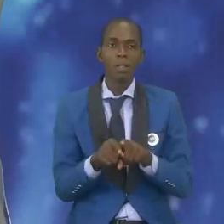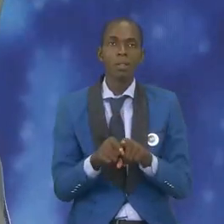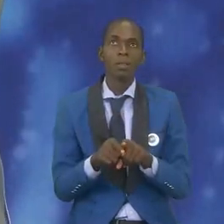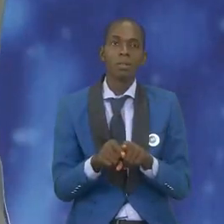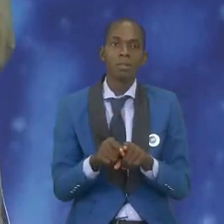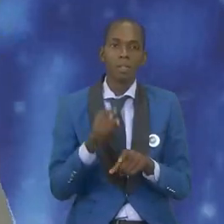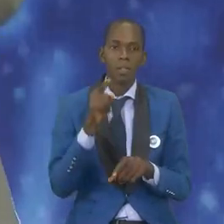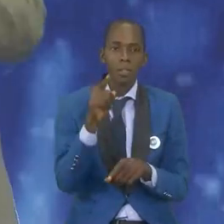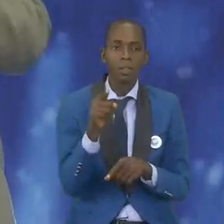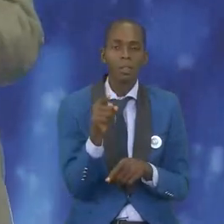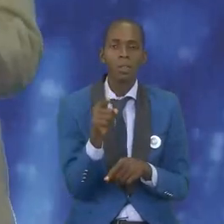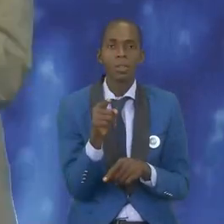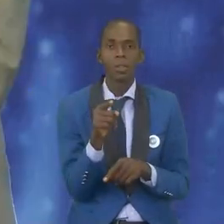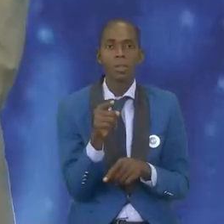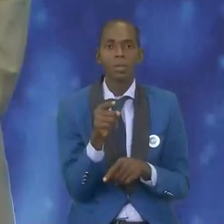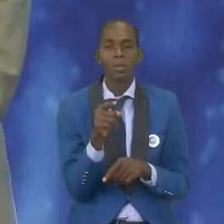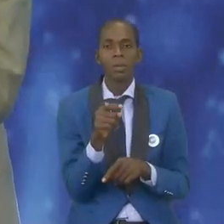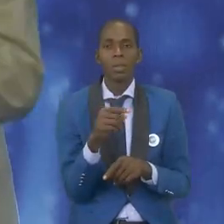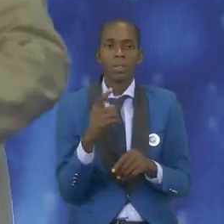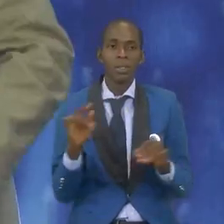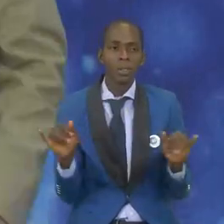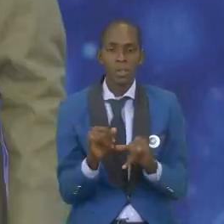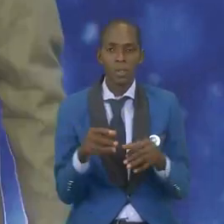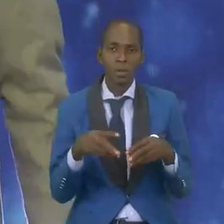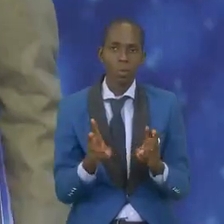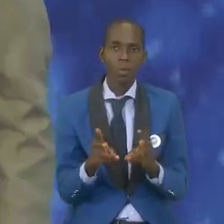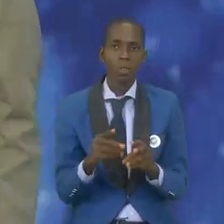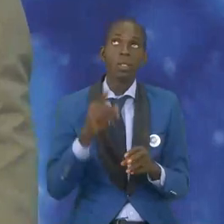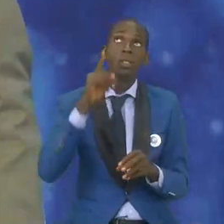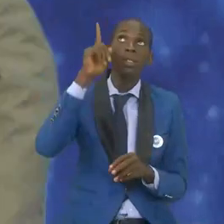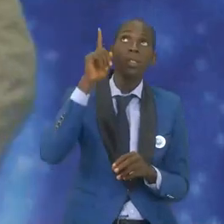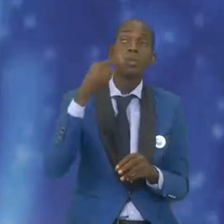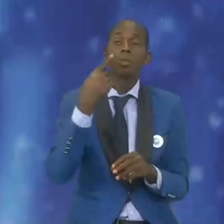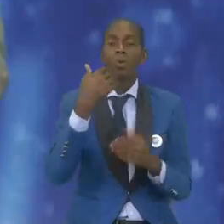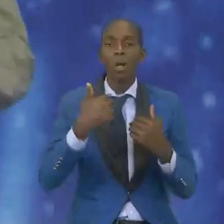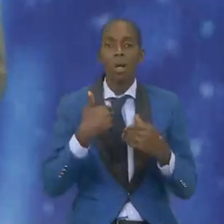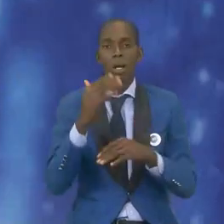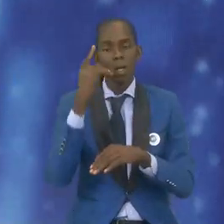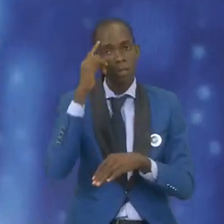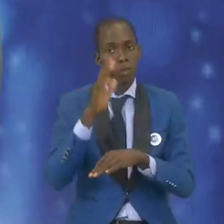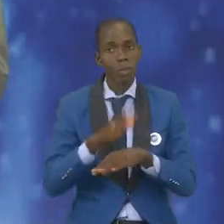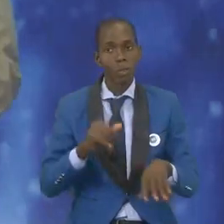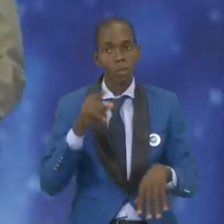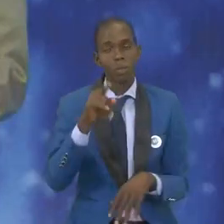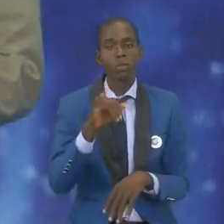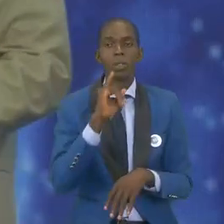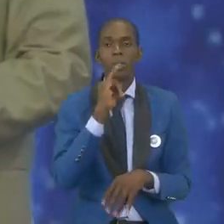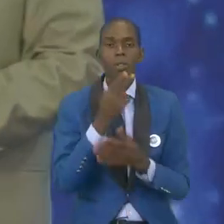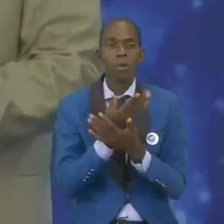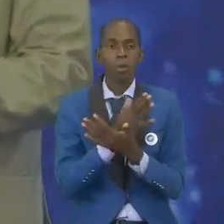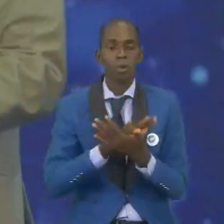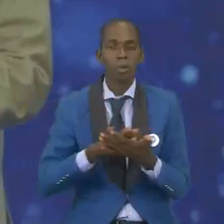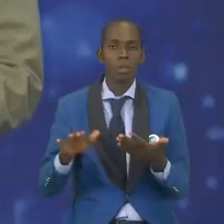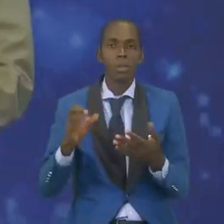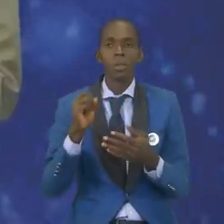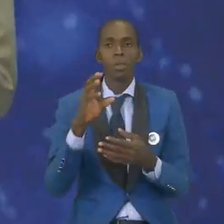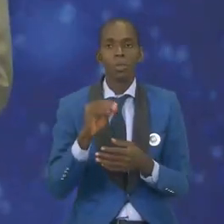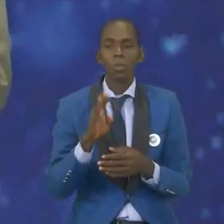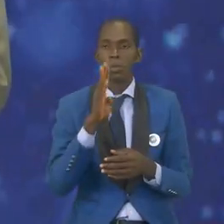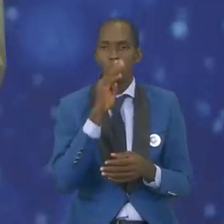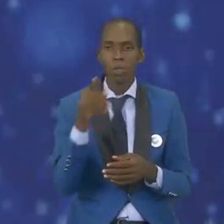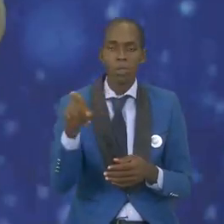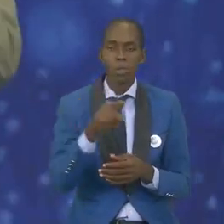l'ignorance. Verset 15. Mais puisque, comme celui, de la même manière, puisque celui qui vous